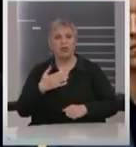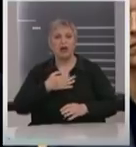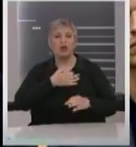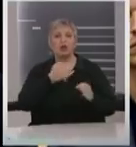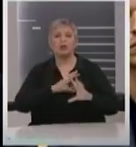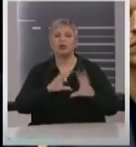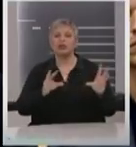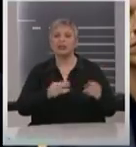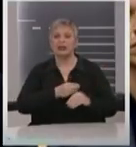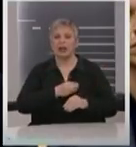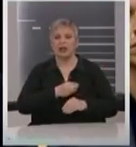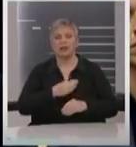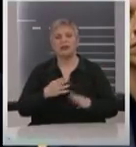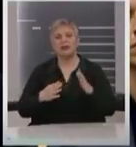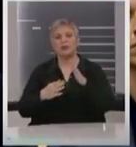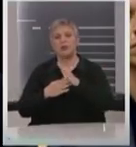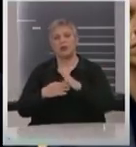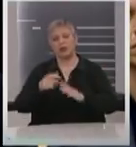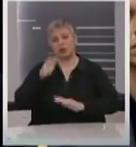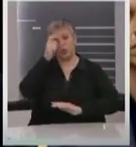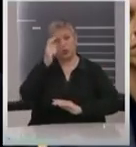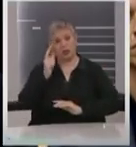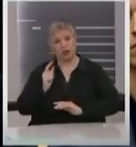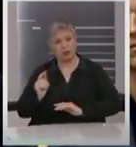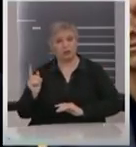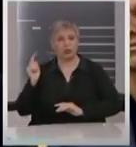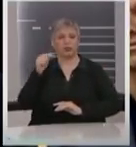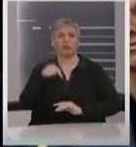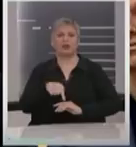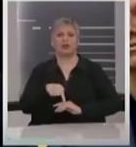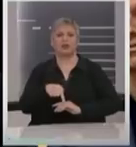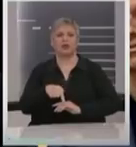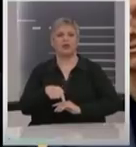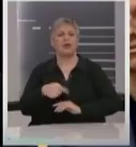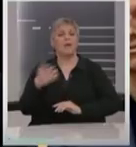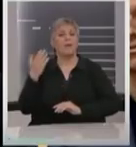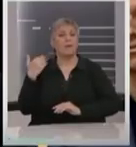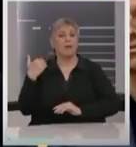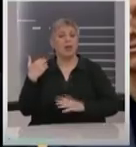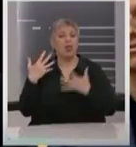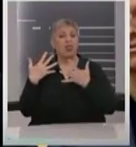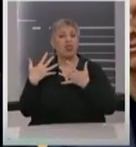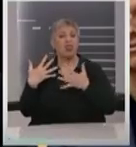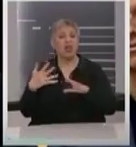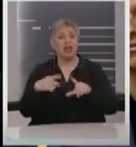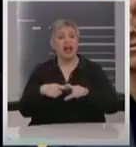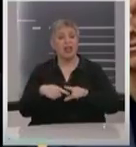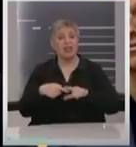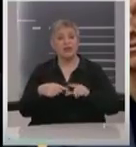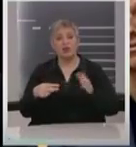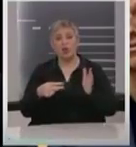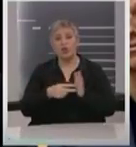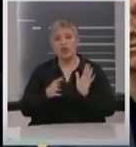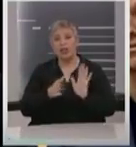Ερντογάν και σας διαβάζω τι είχα πει στις 10 Δεκεμβρίου του 2017